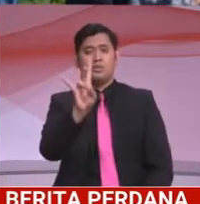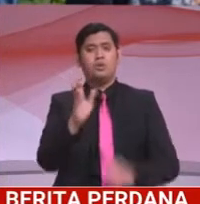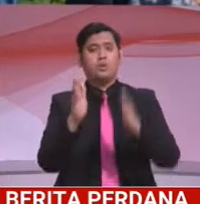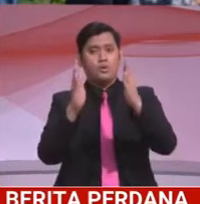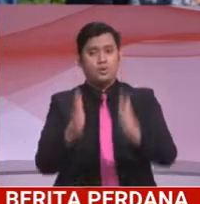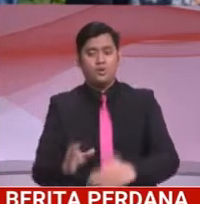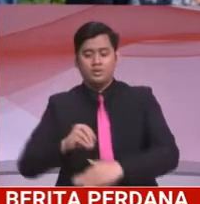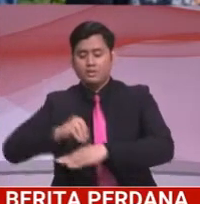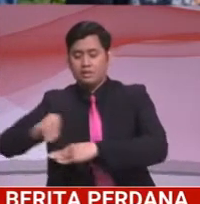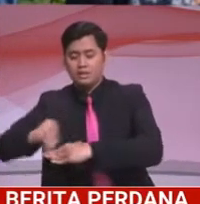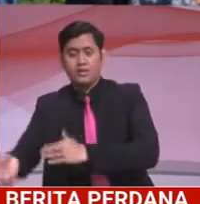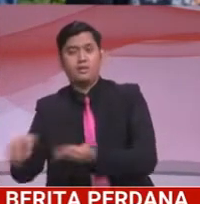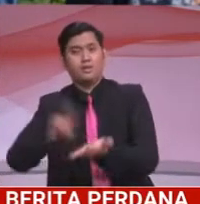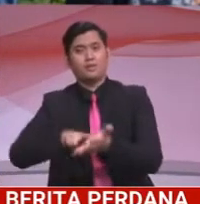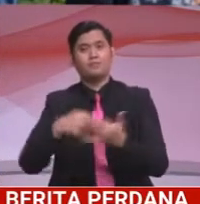Sandi Record kan coba